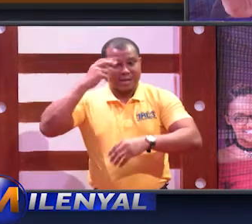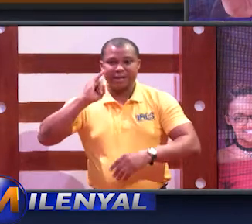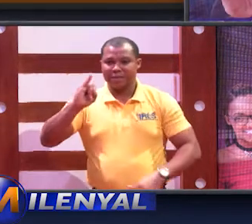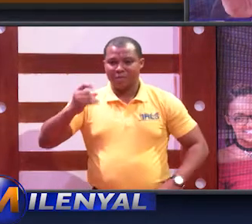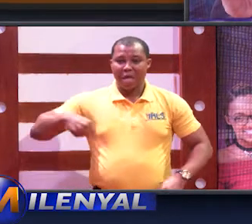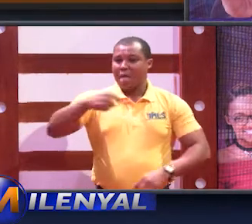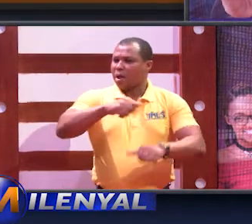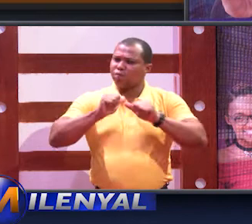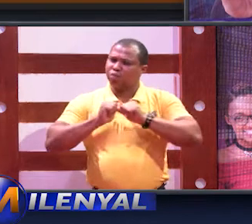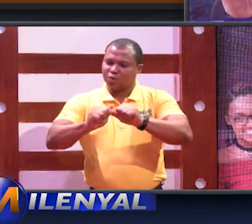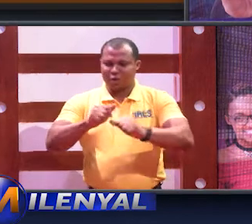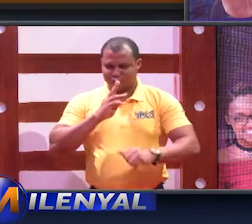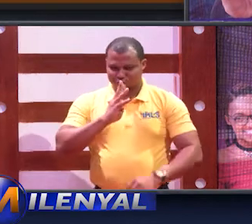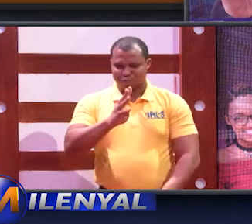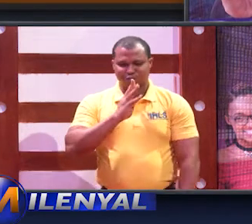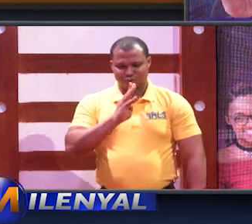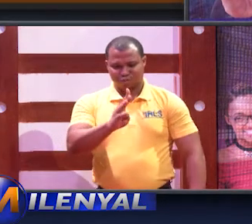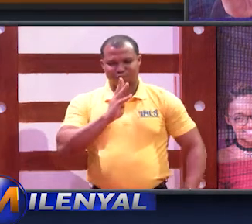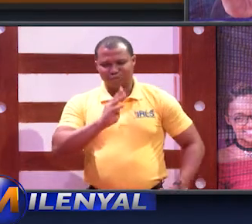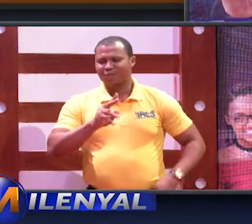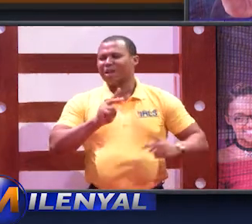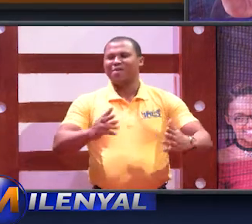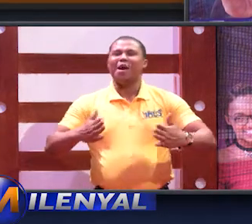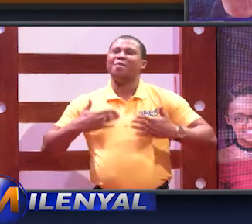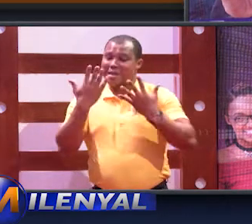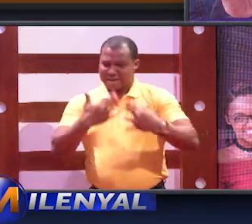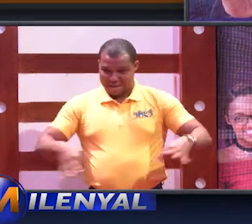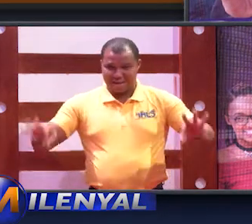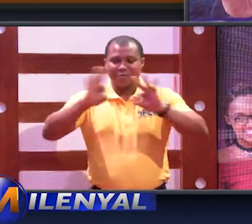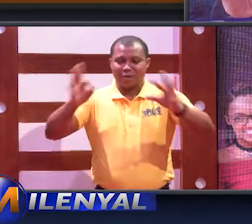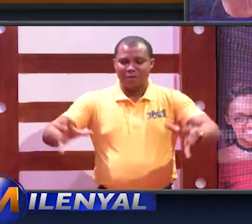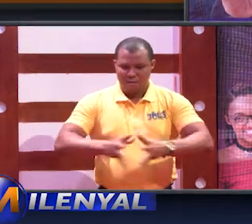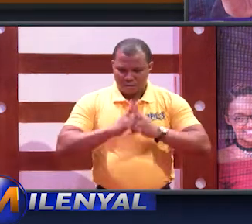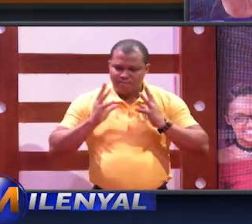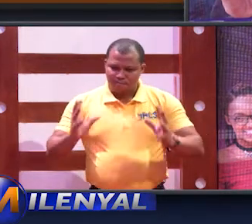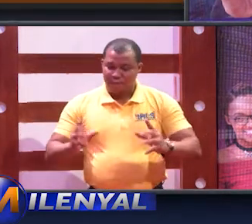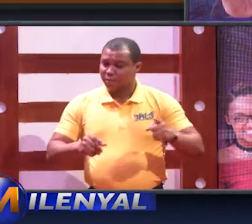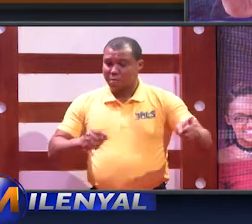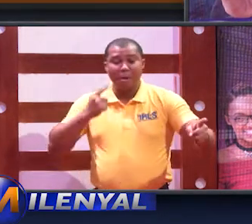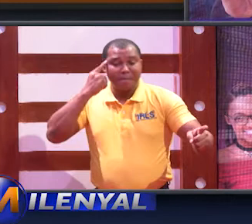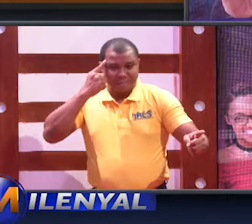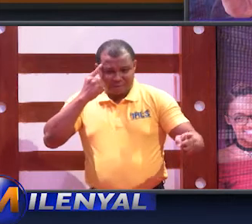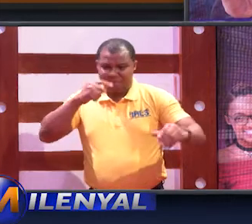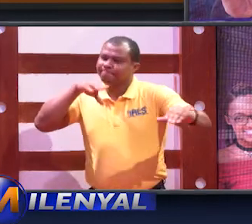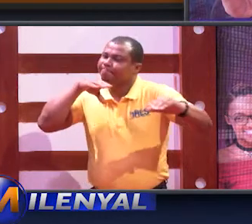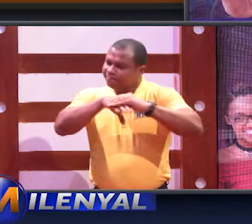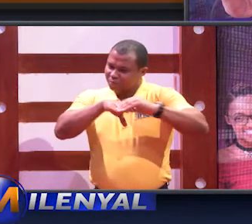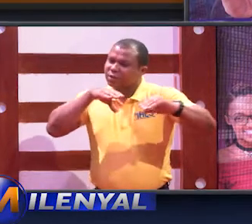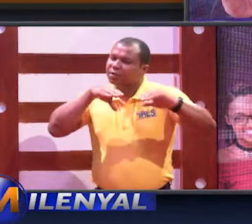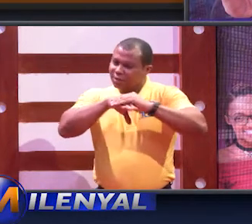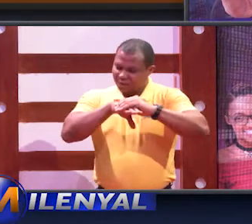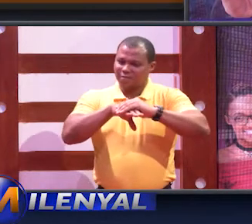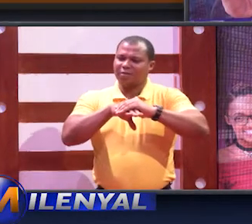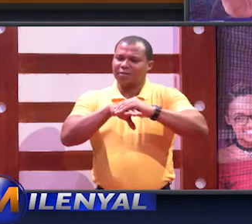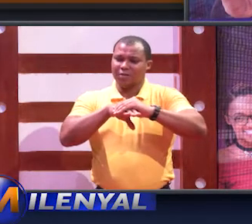pas continué. Tu parlais à finir parce que c'est très très très important. J'aime dire là, parce que inclusion, son bagage